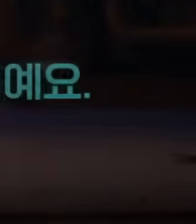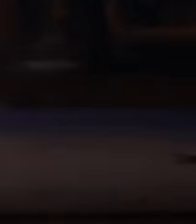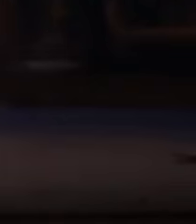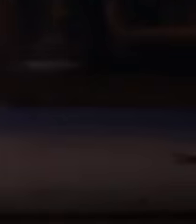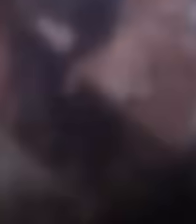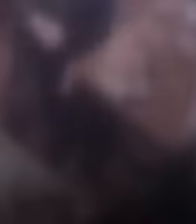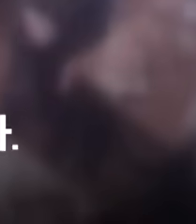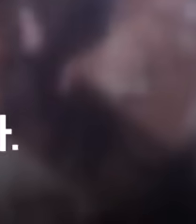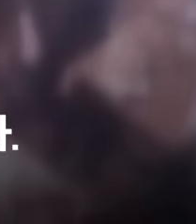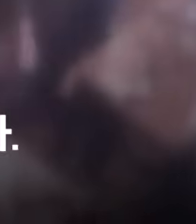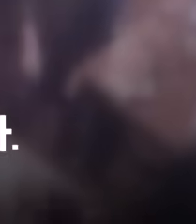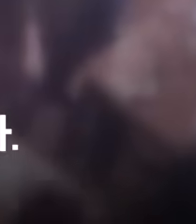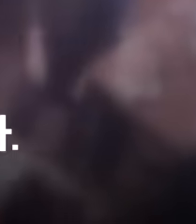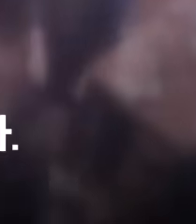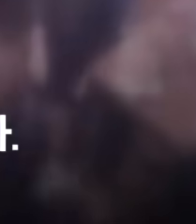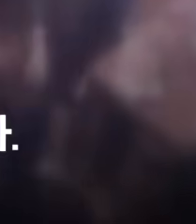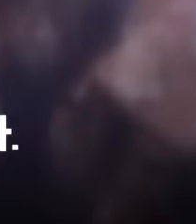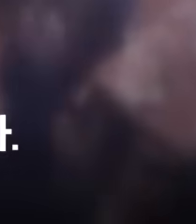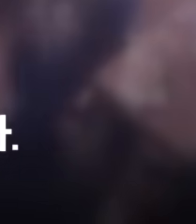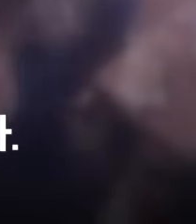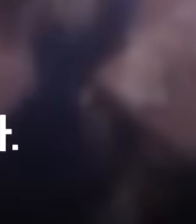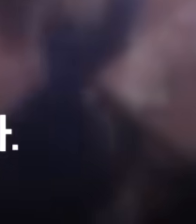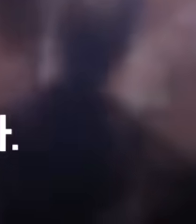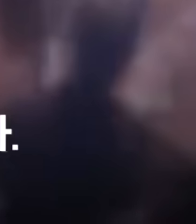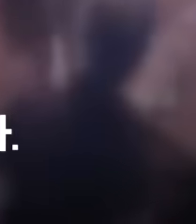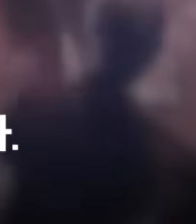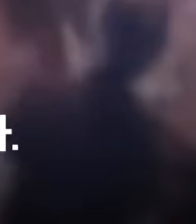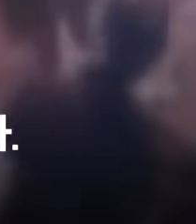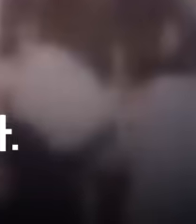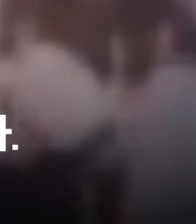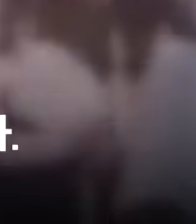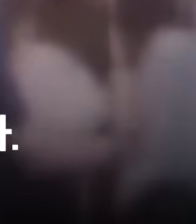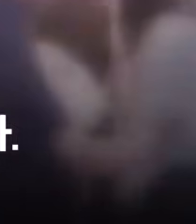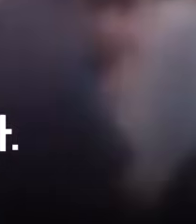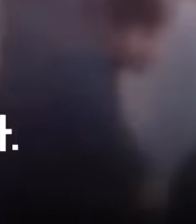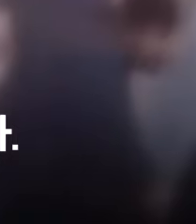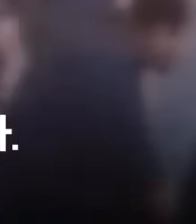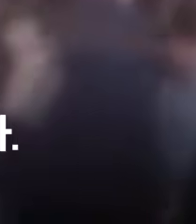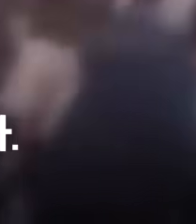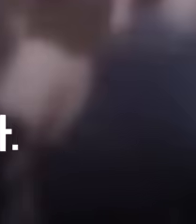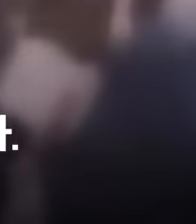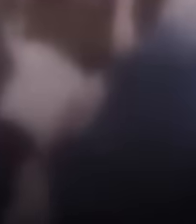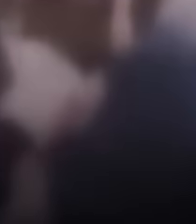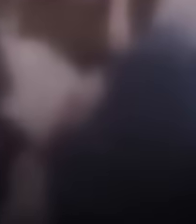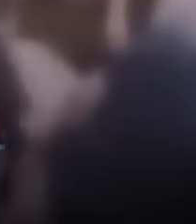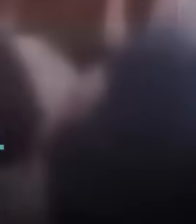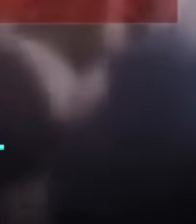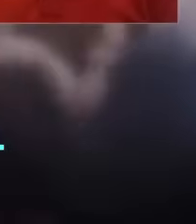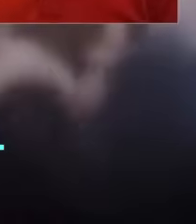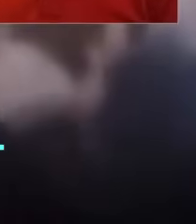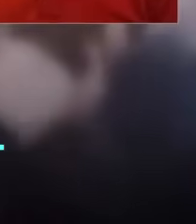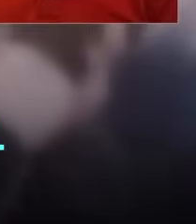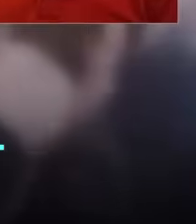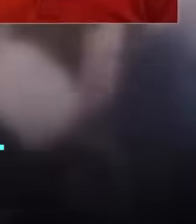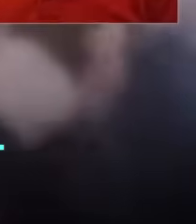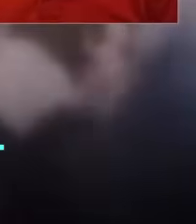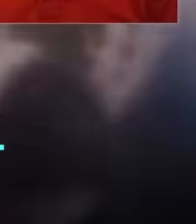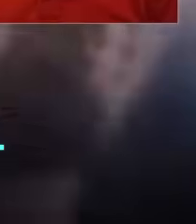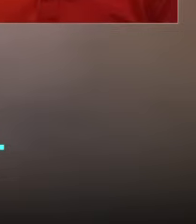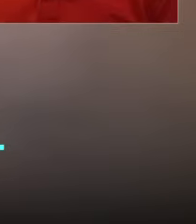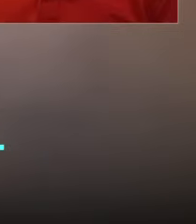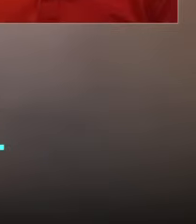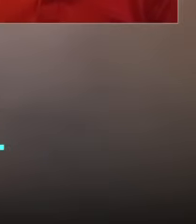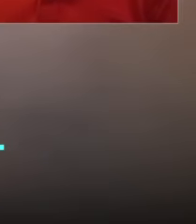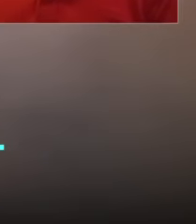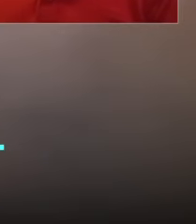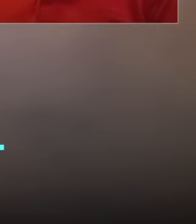있고. 차량이 부딪히는 소리는 영업 중인 가게 안에서도 들릴 정도였습니다. 영업하고 있는데 꽝 하는 소리가